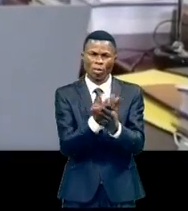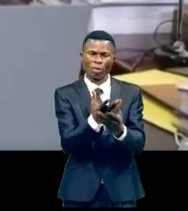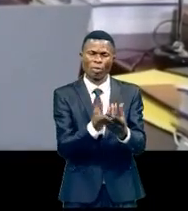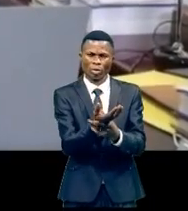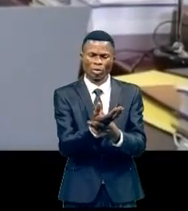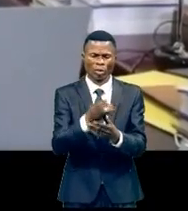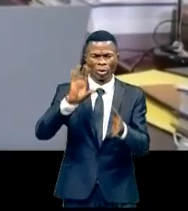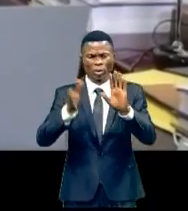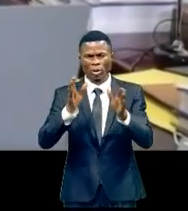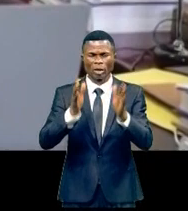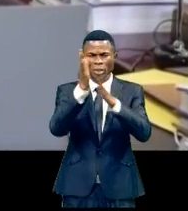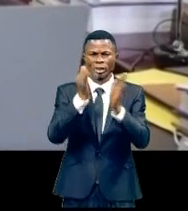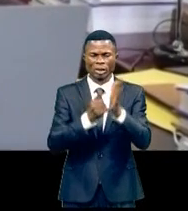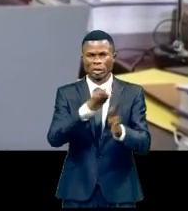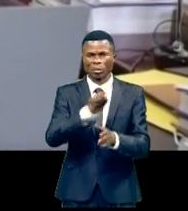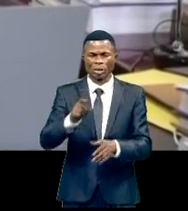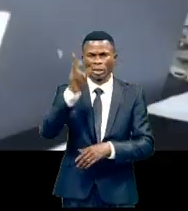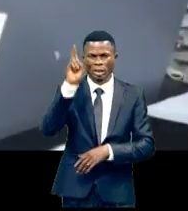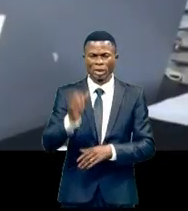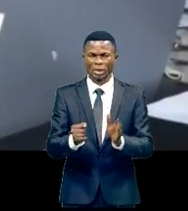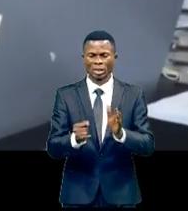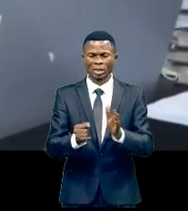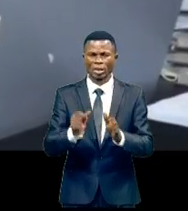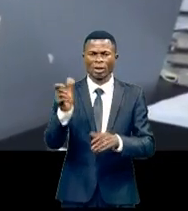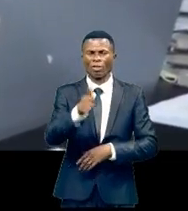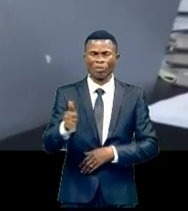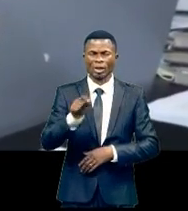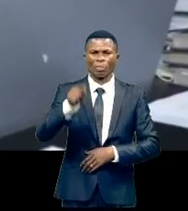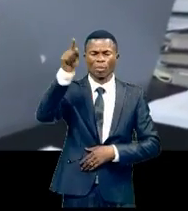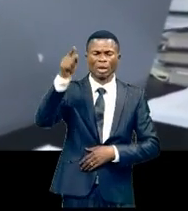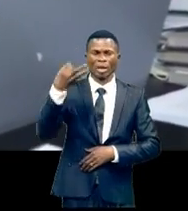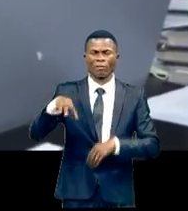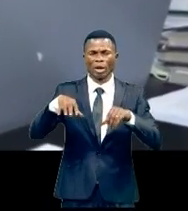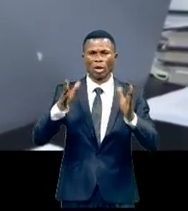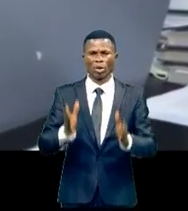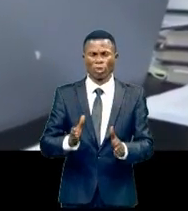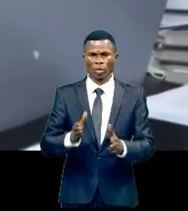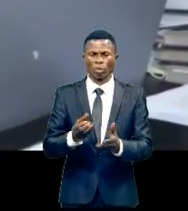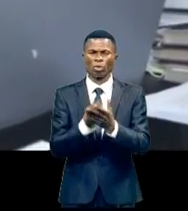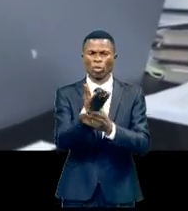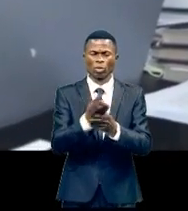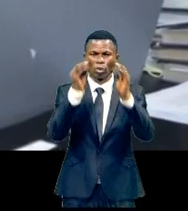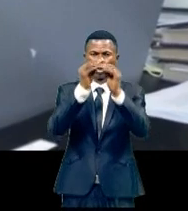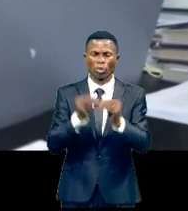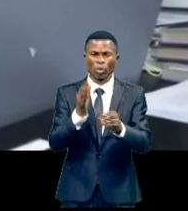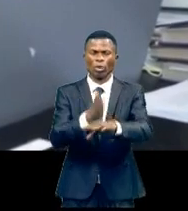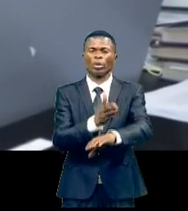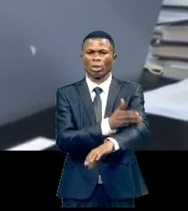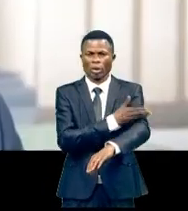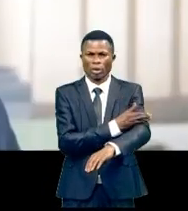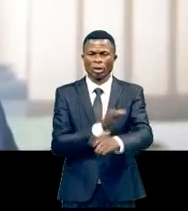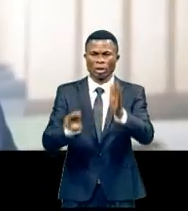à hauteur de 16 621,6 milliards de francs congolais, dégageant un taux d'accroissement